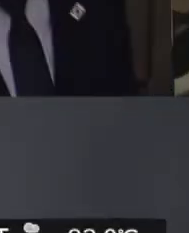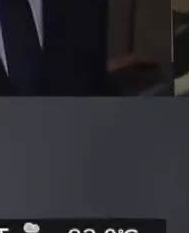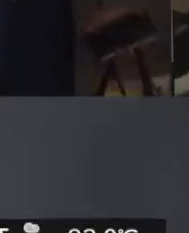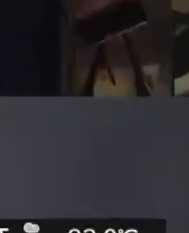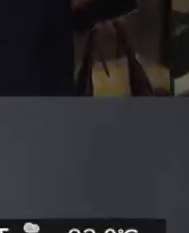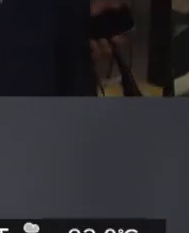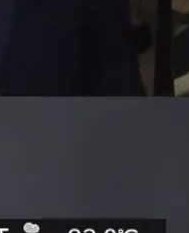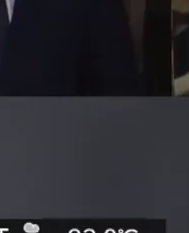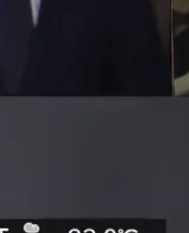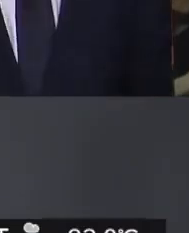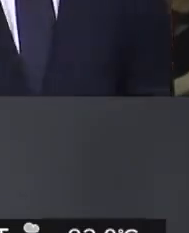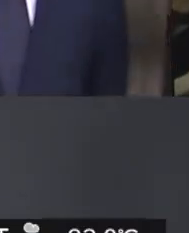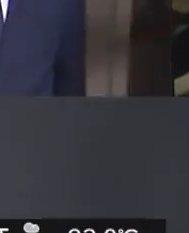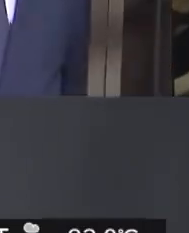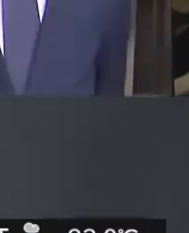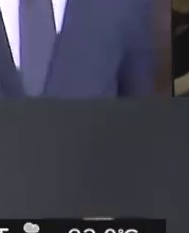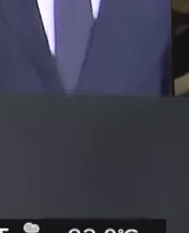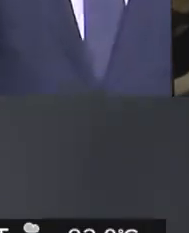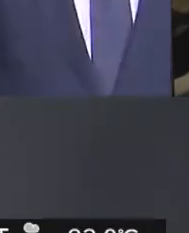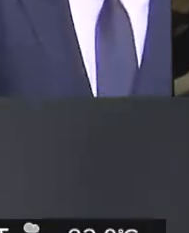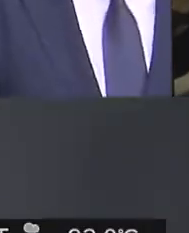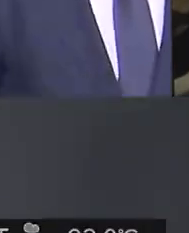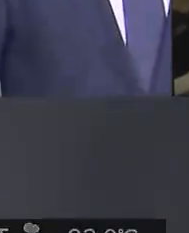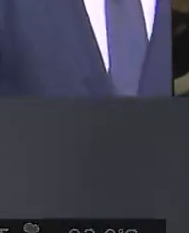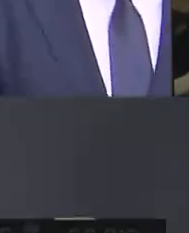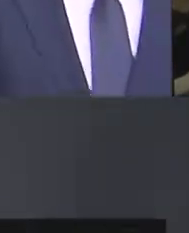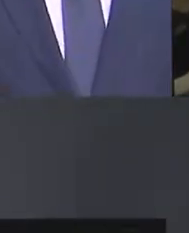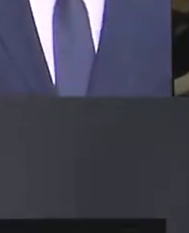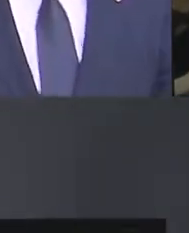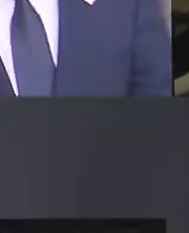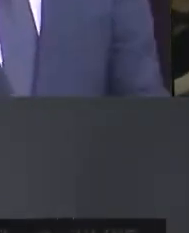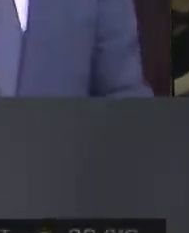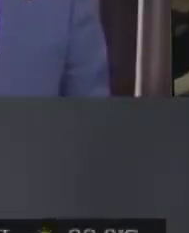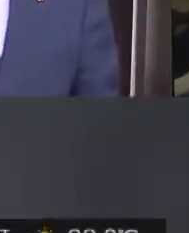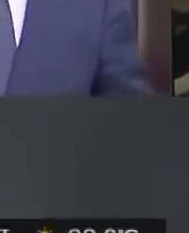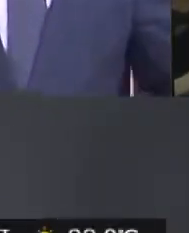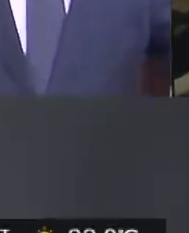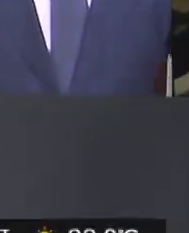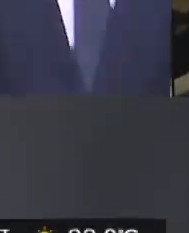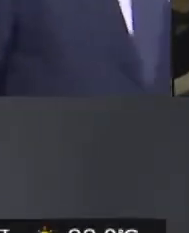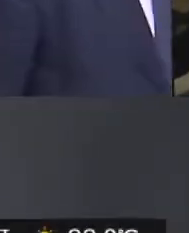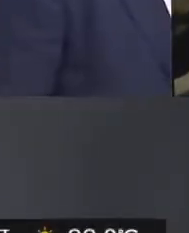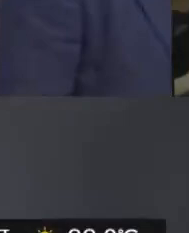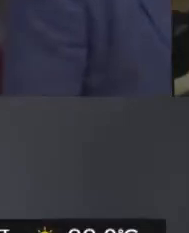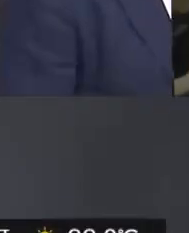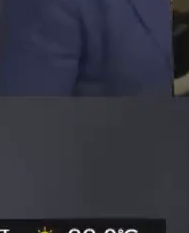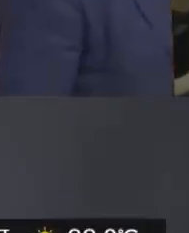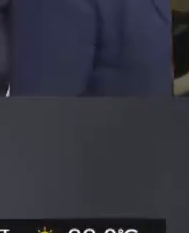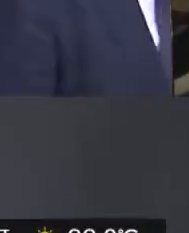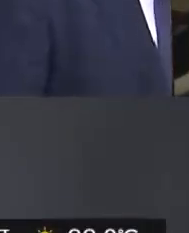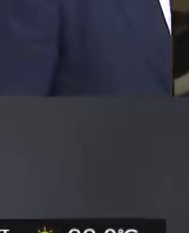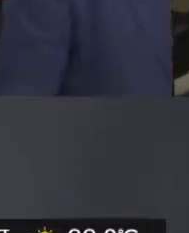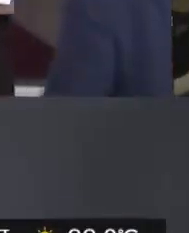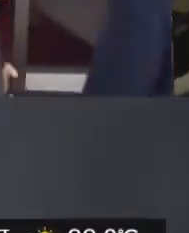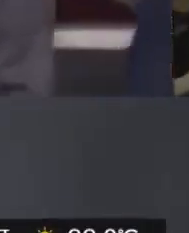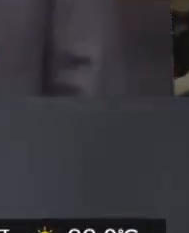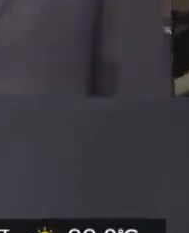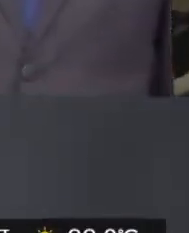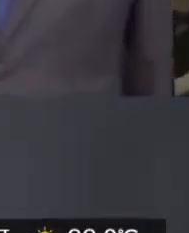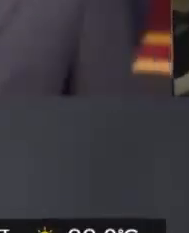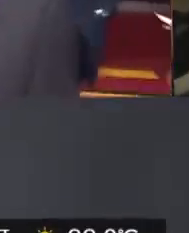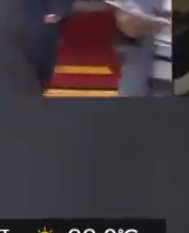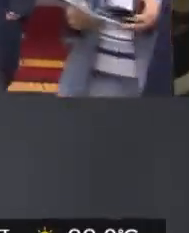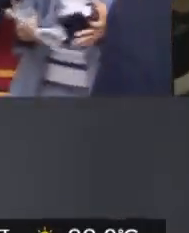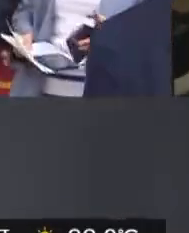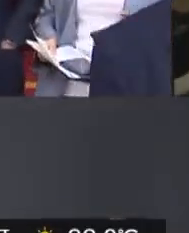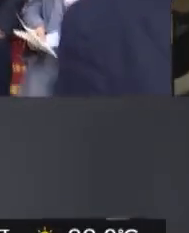여야의 주도권 싸움이 불거진 듯한 모양새인데 혹시 이 대표 본인만 특권을 포기하겠다 한 거였을까요?